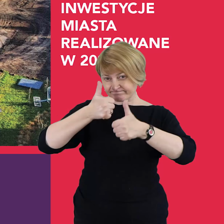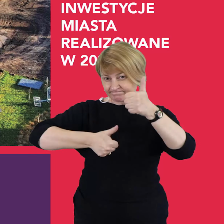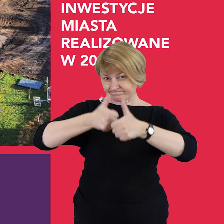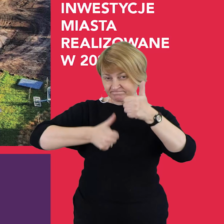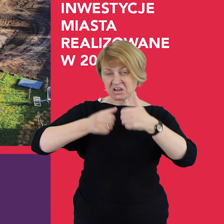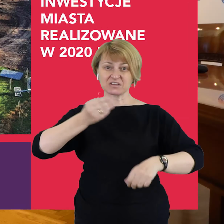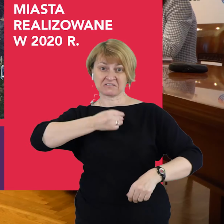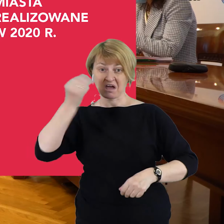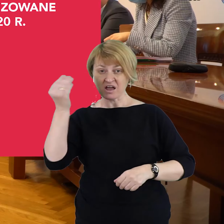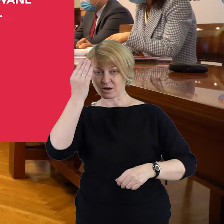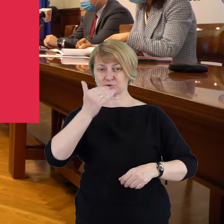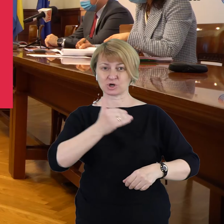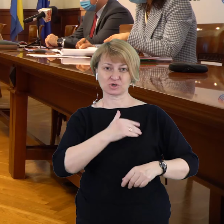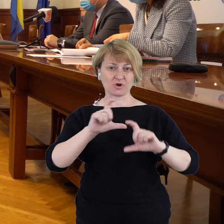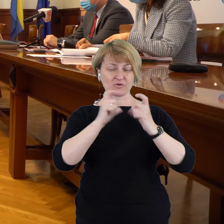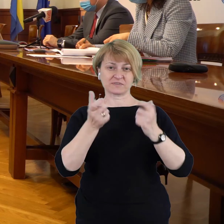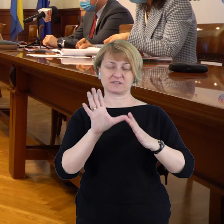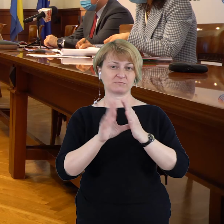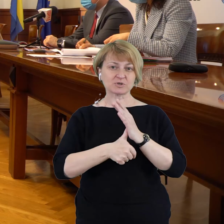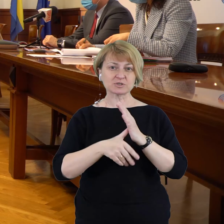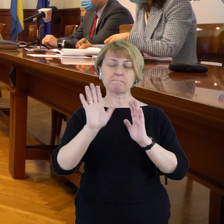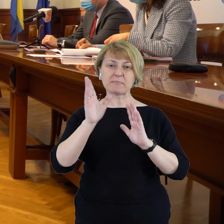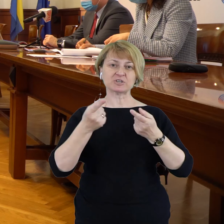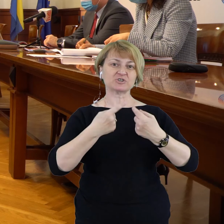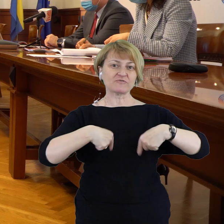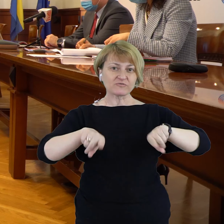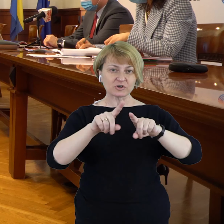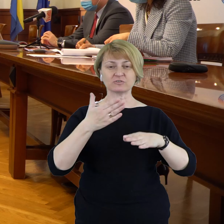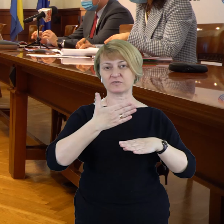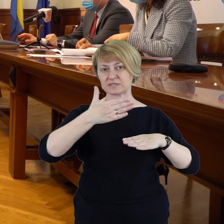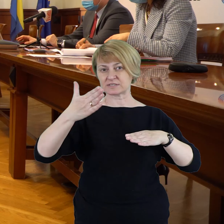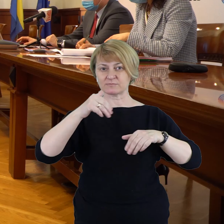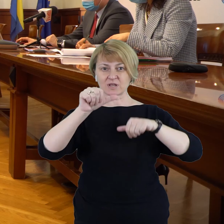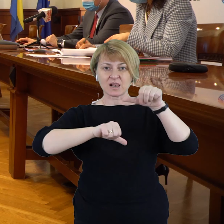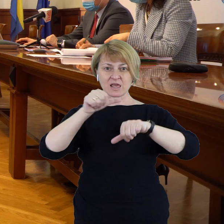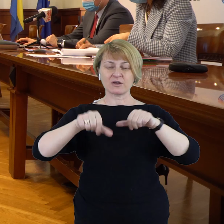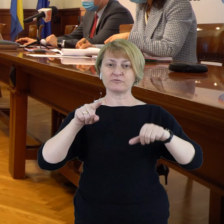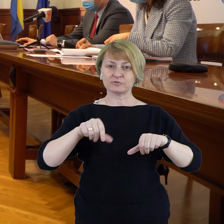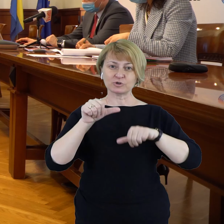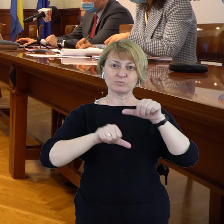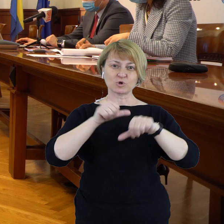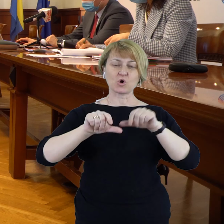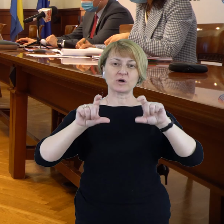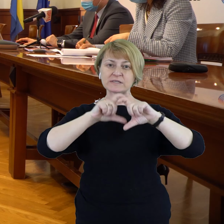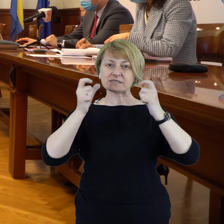szkół w mieście, więc inwestycja cieszy. Będzie realizowana w kolejnych latach,